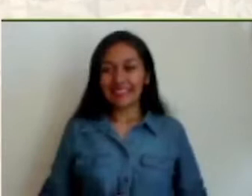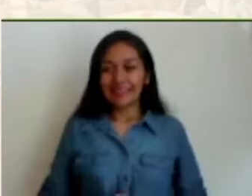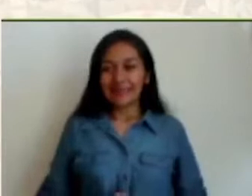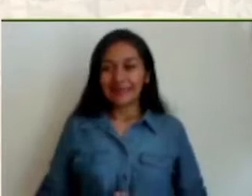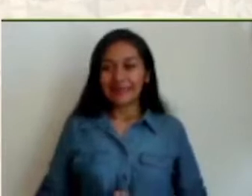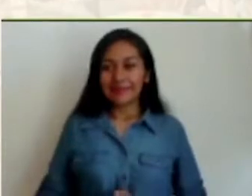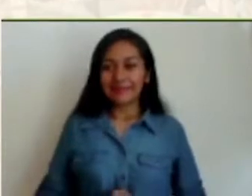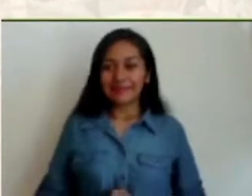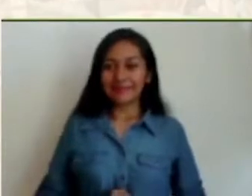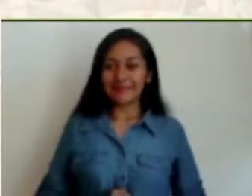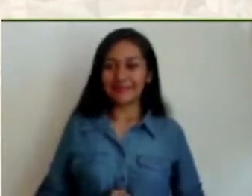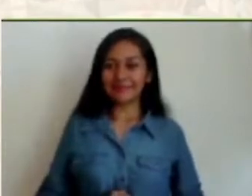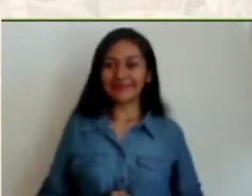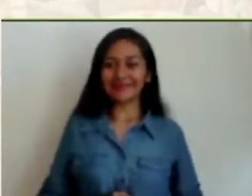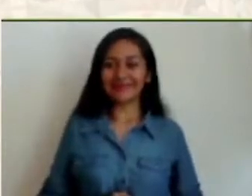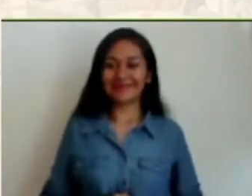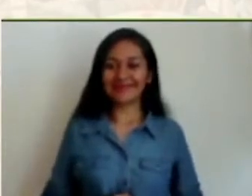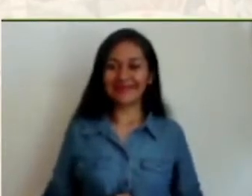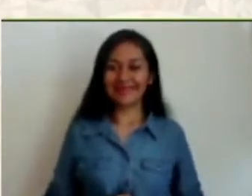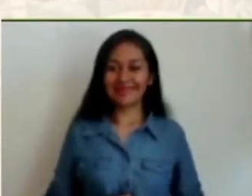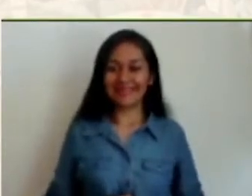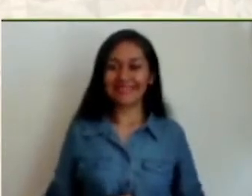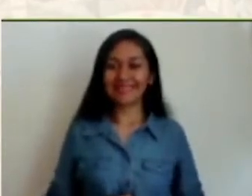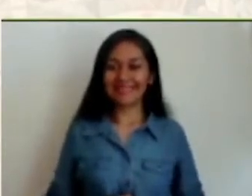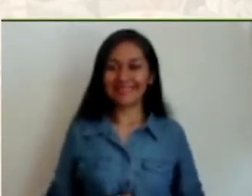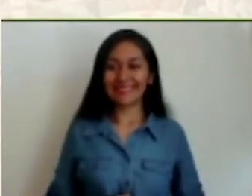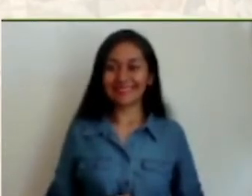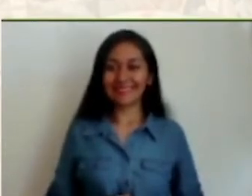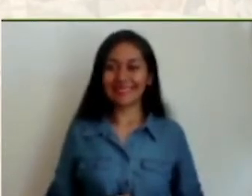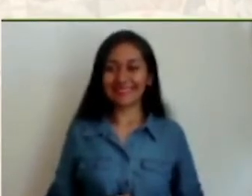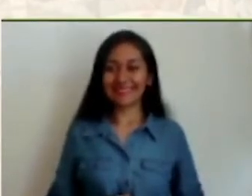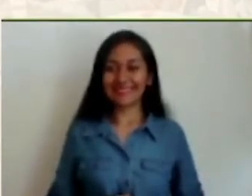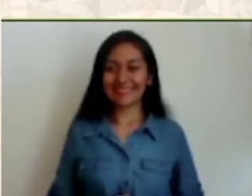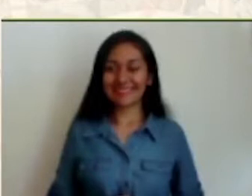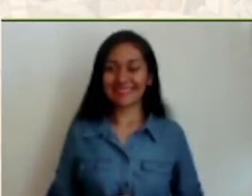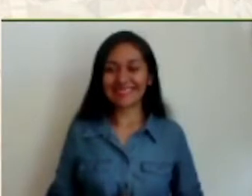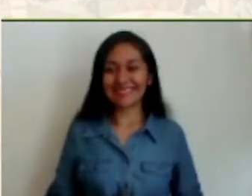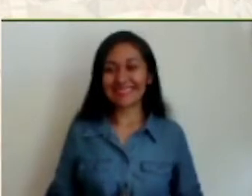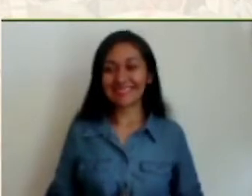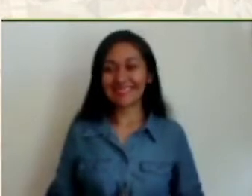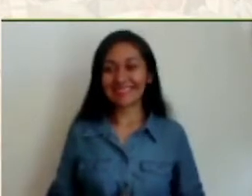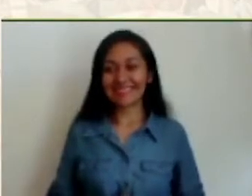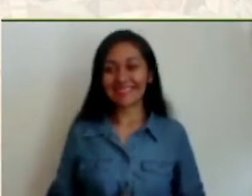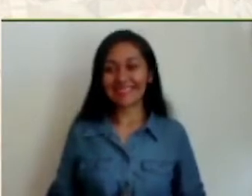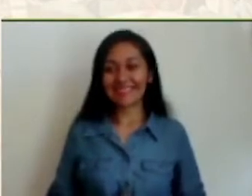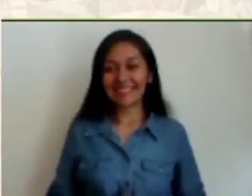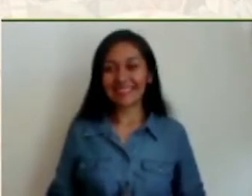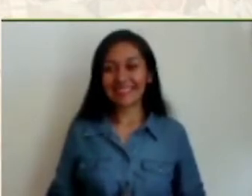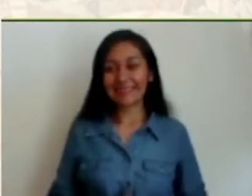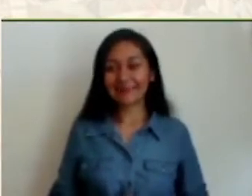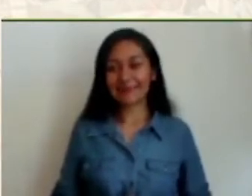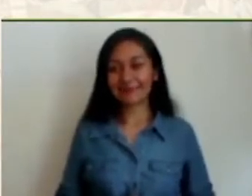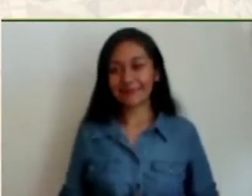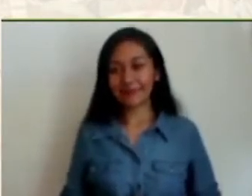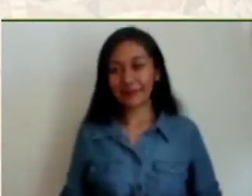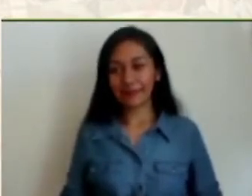di repubblica, anche se si trattava di una repubblica aristocratica, chiaramente, ma il potere doveva essere esercitato